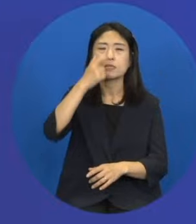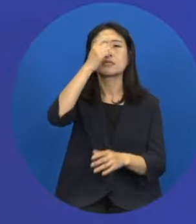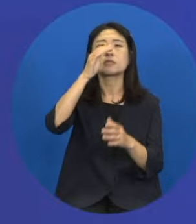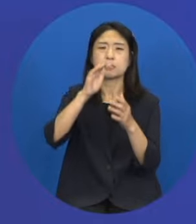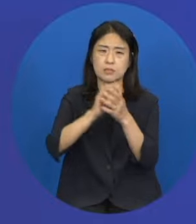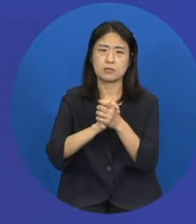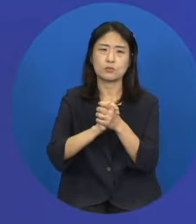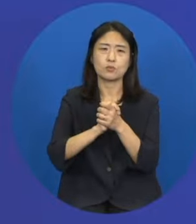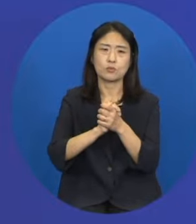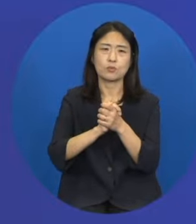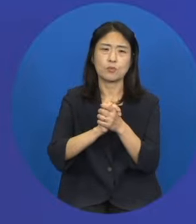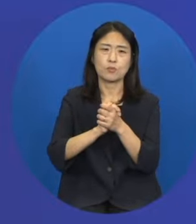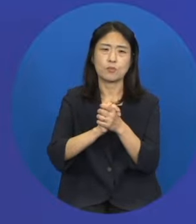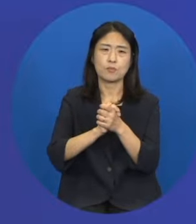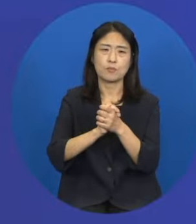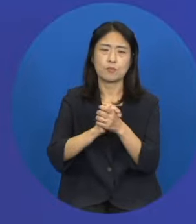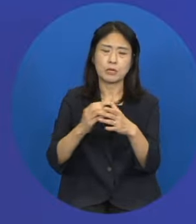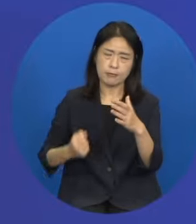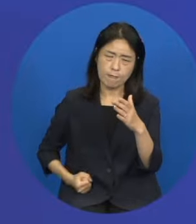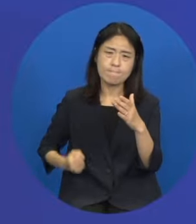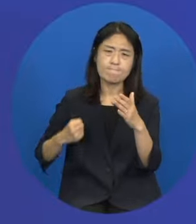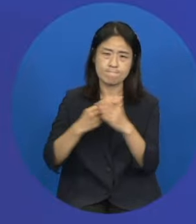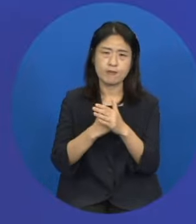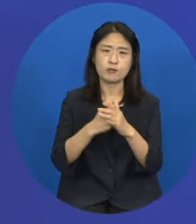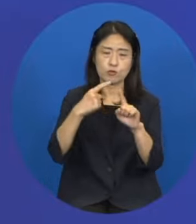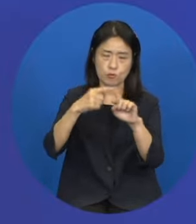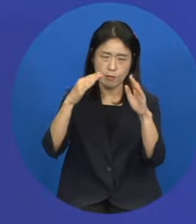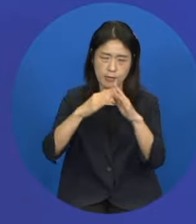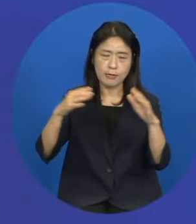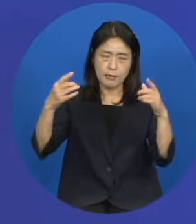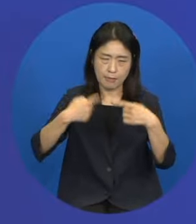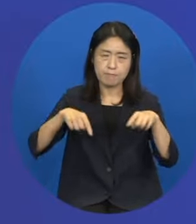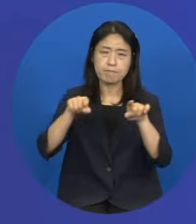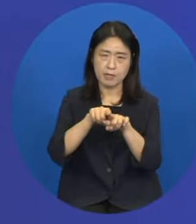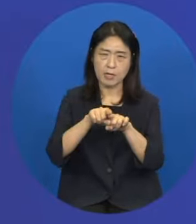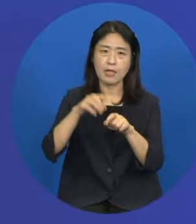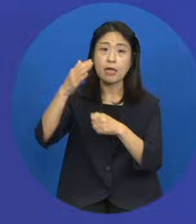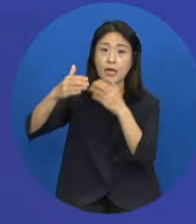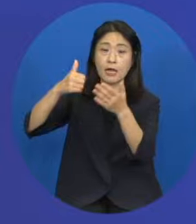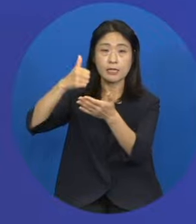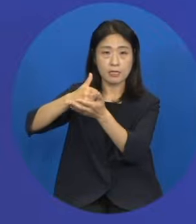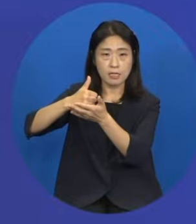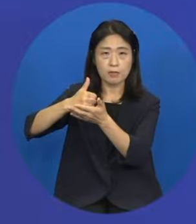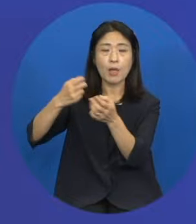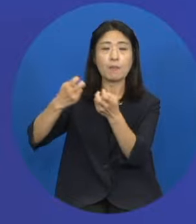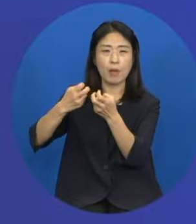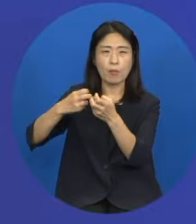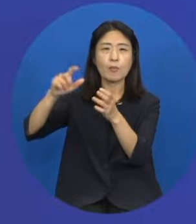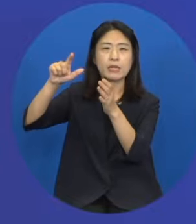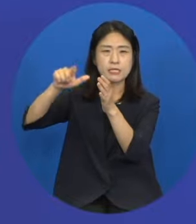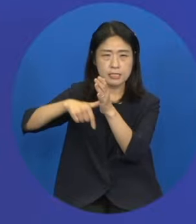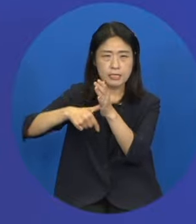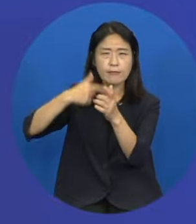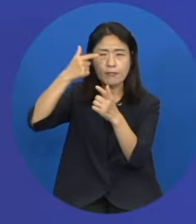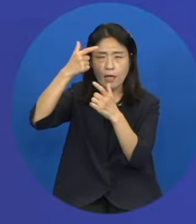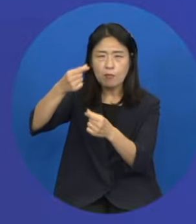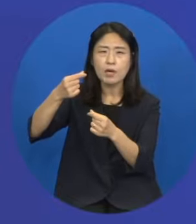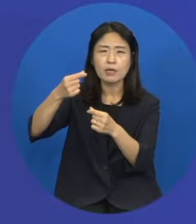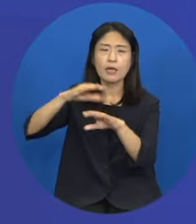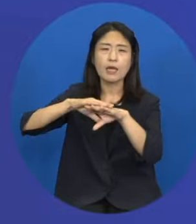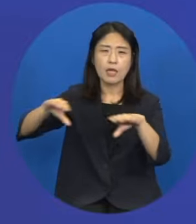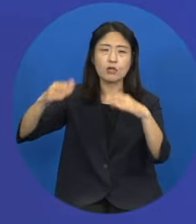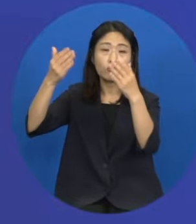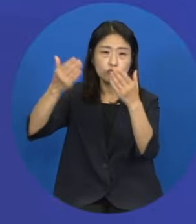결정을 했다고 합니다. 그래서 하나님을 신뢰하고 하나님의 방법과 시간으로 해결해 주실 것을